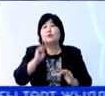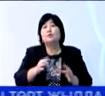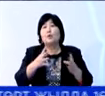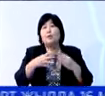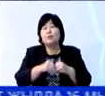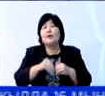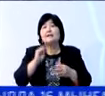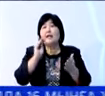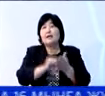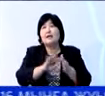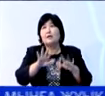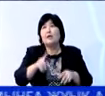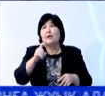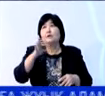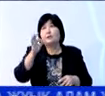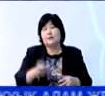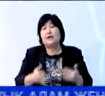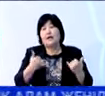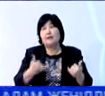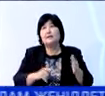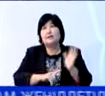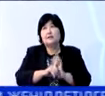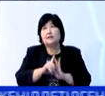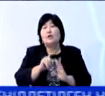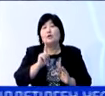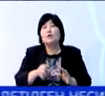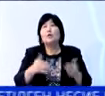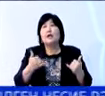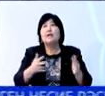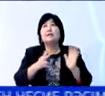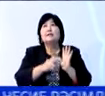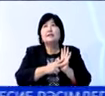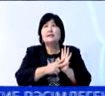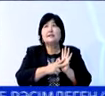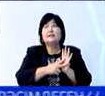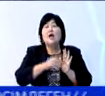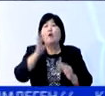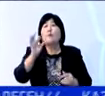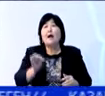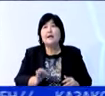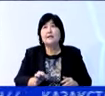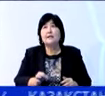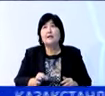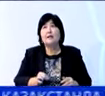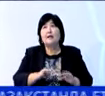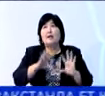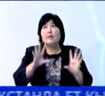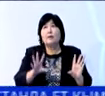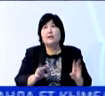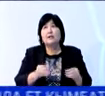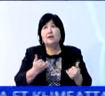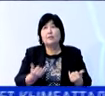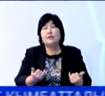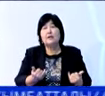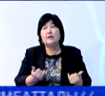кіргізіп отыр. Это 100% мы сказали, не вот. Соном казал, сигс поэзы, это благополучный уровень, где на